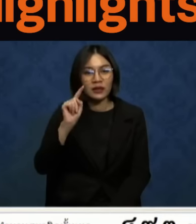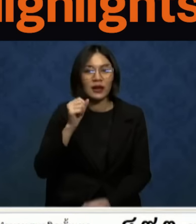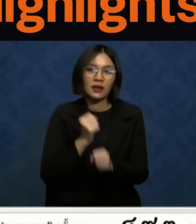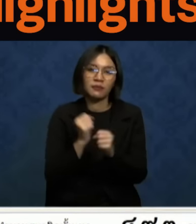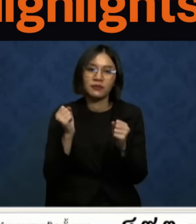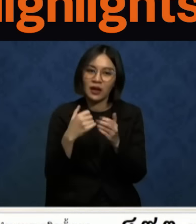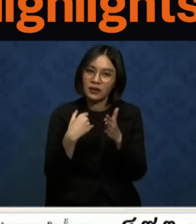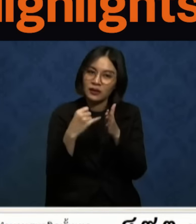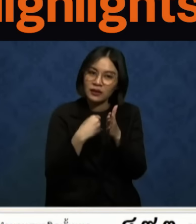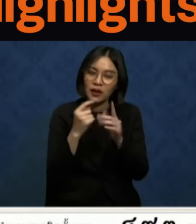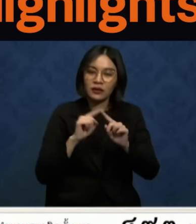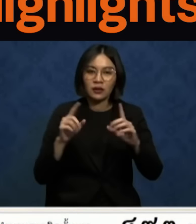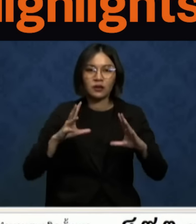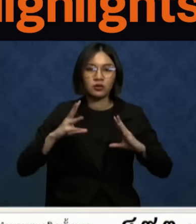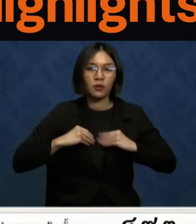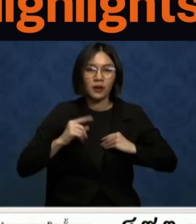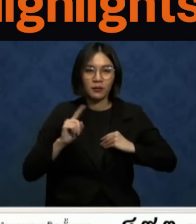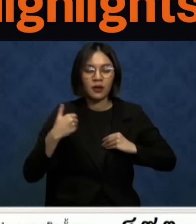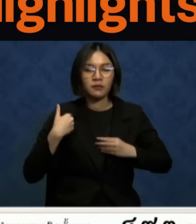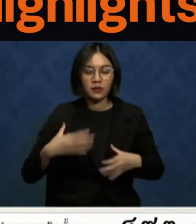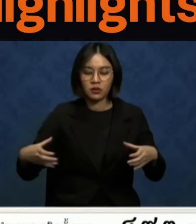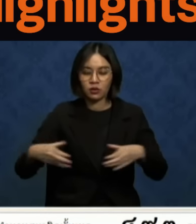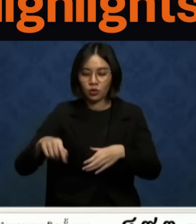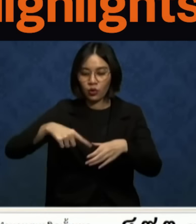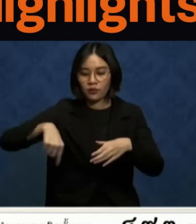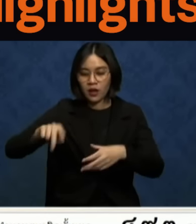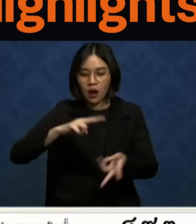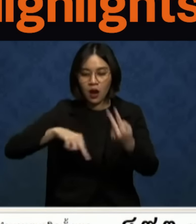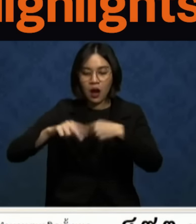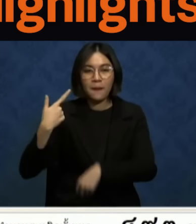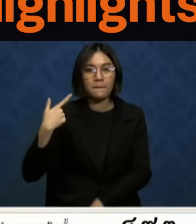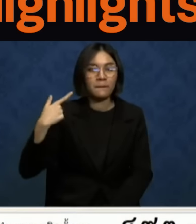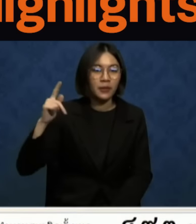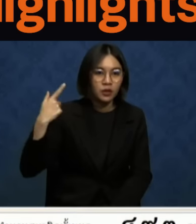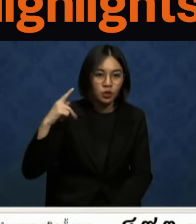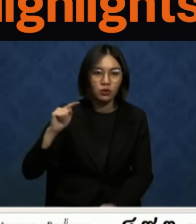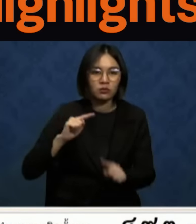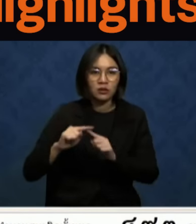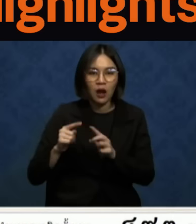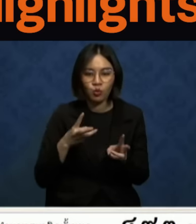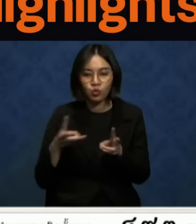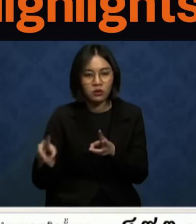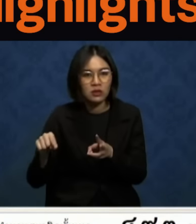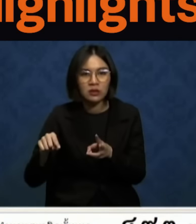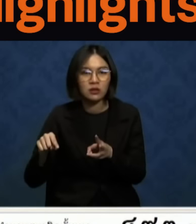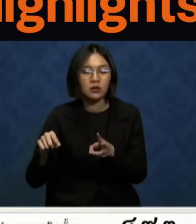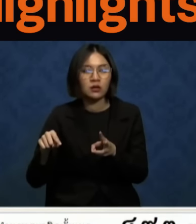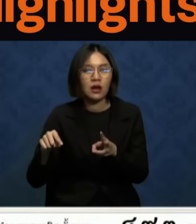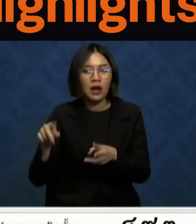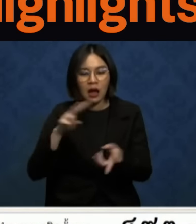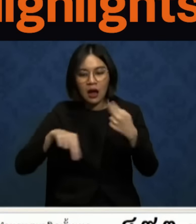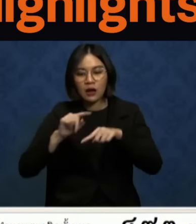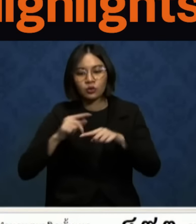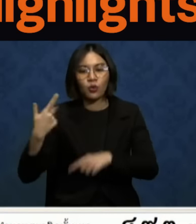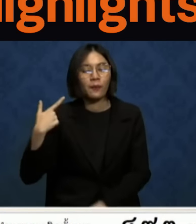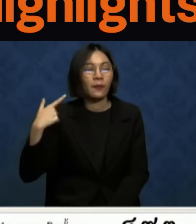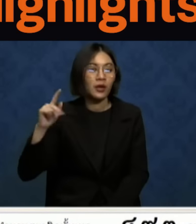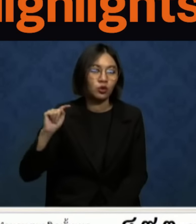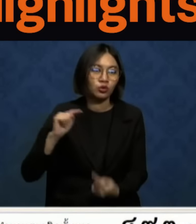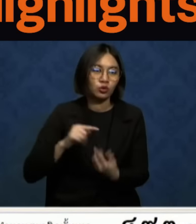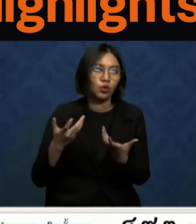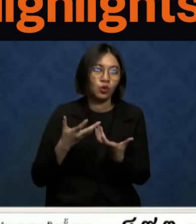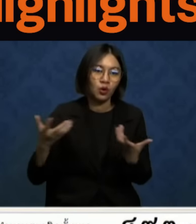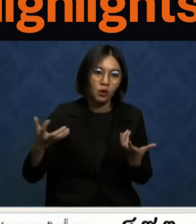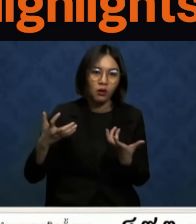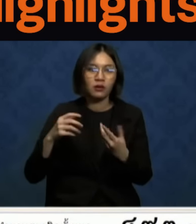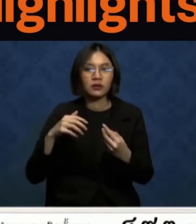นะครับแต่ต้องยอมรับว่ามันมีกลุ่มที่หาประโยชน์แล้วก็อาศัยช่องว่างตรงนี้นะครับในการที่จะมาแสวงหาประโยชน์จากทรัพยากร